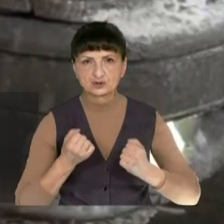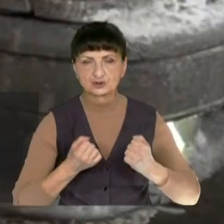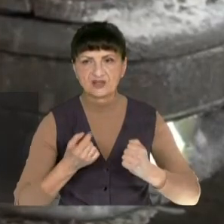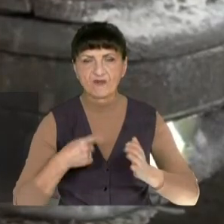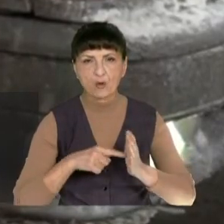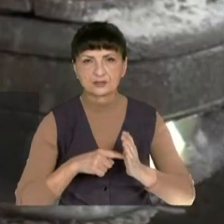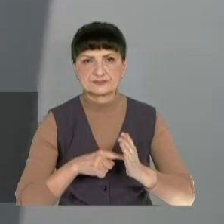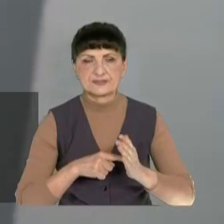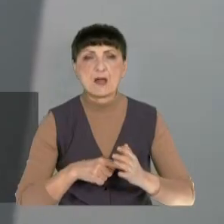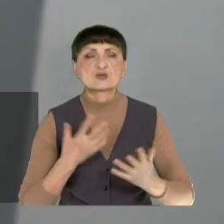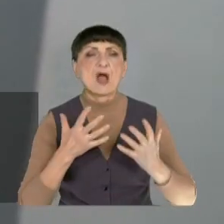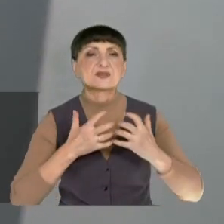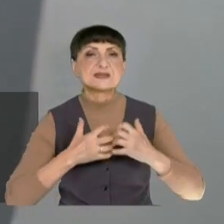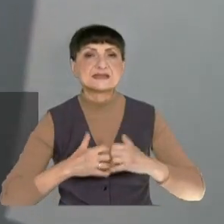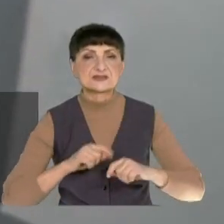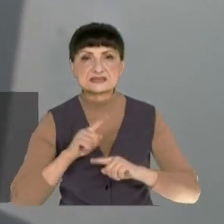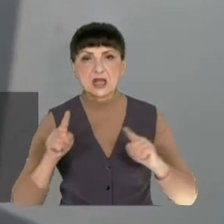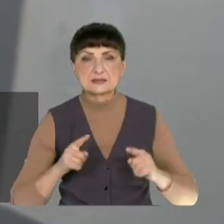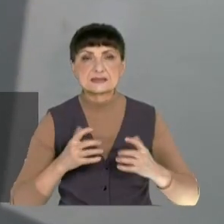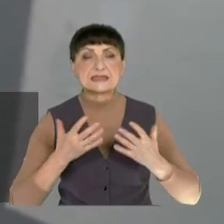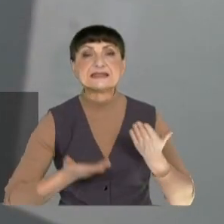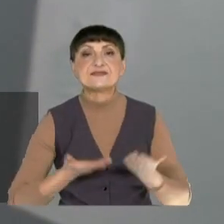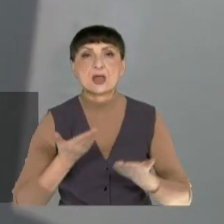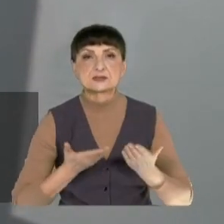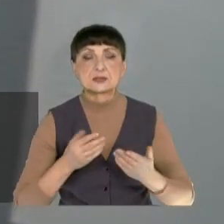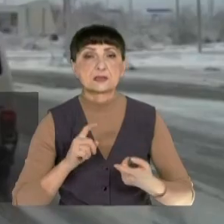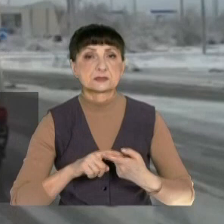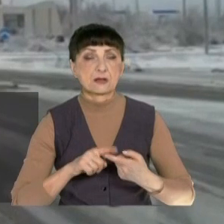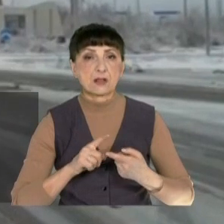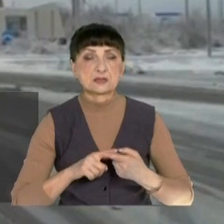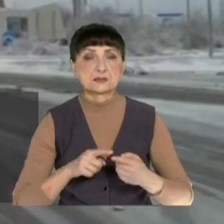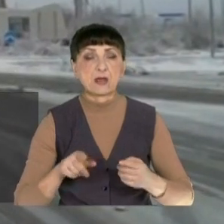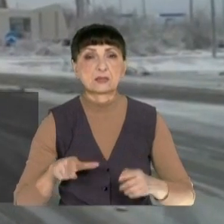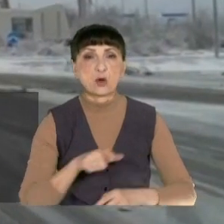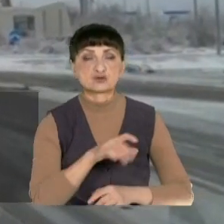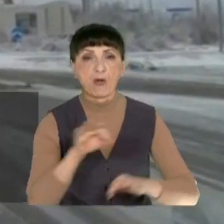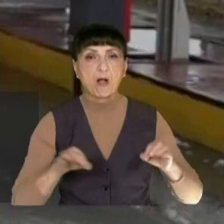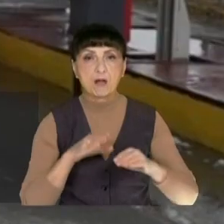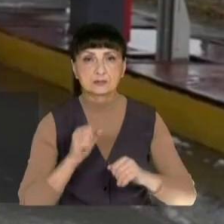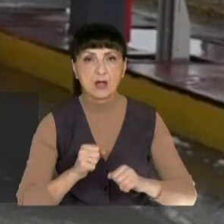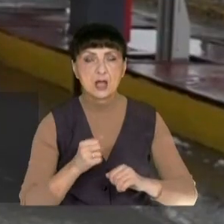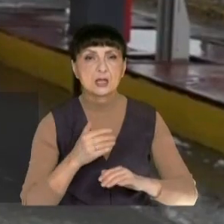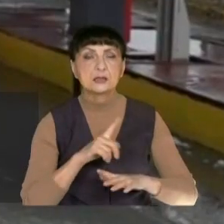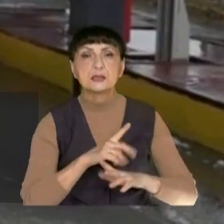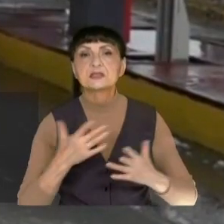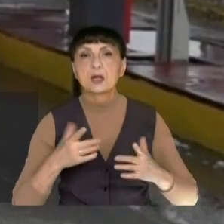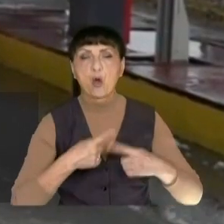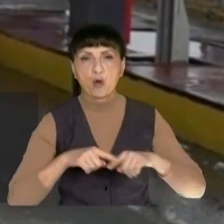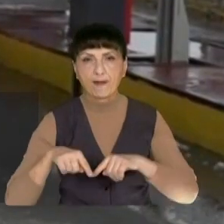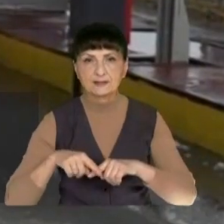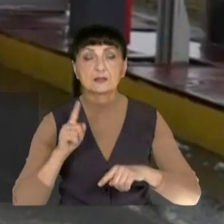город. Автоматизированные станции измерения устанавливают согласно дорожной карте, разработанной несколькими ведомствами, в том